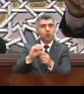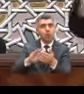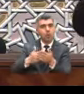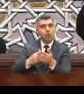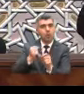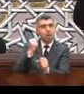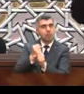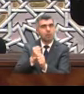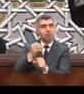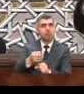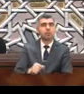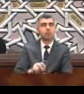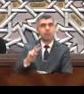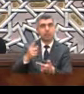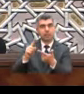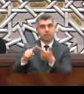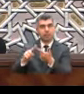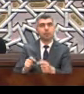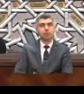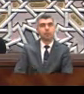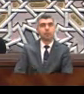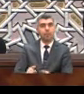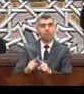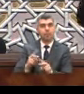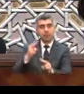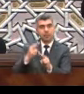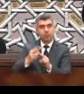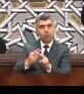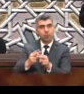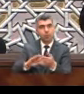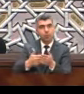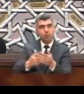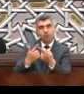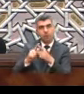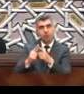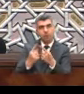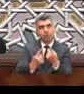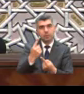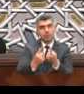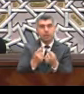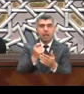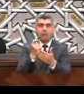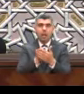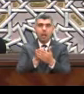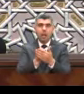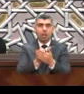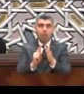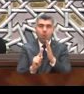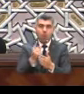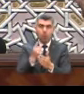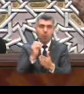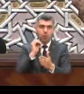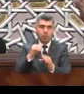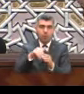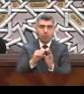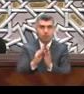به. طيب الامر الثاني، المسجلين عندي بالنسبه للتعقيبات الاضافيه في هذا القطاع حسب الطلب. أول طلب فريق المجموعة النيابية